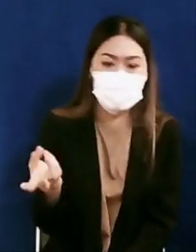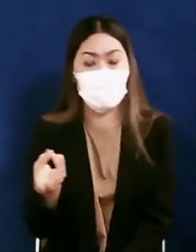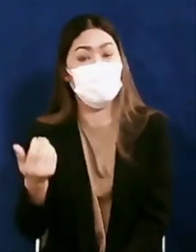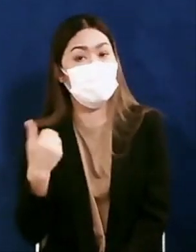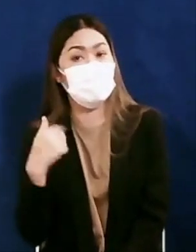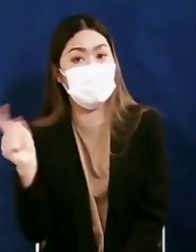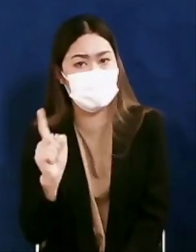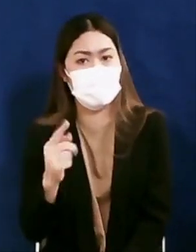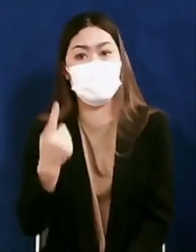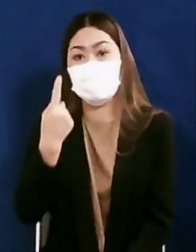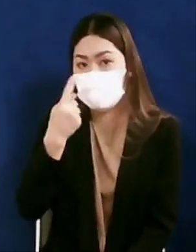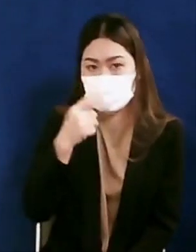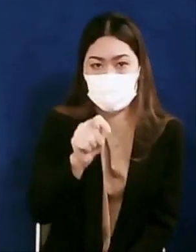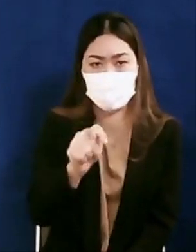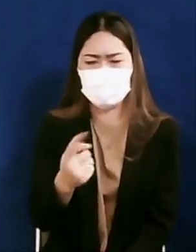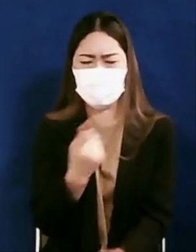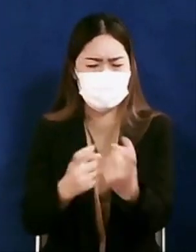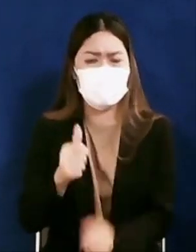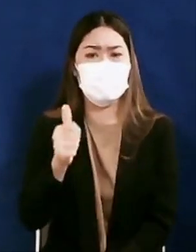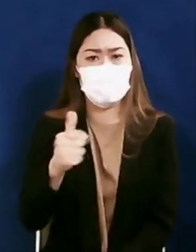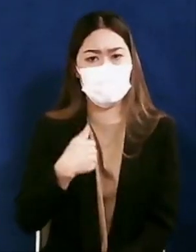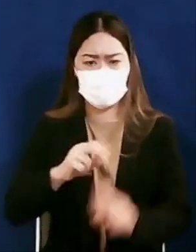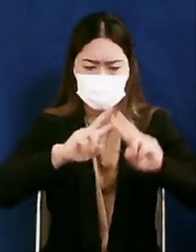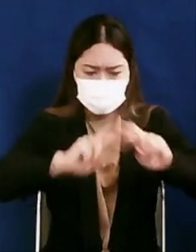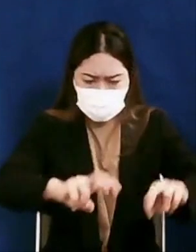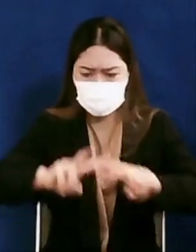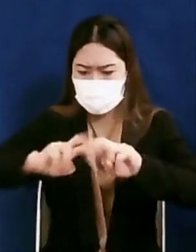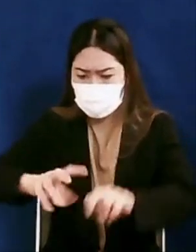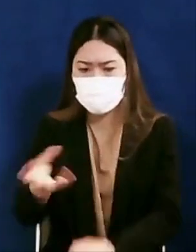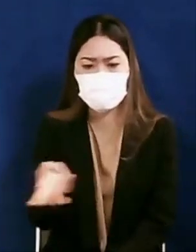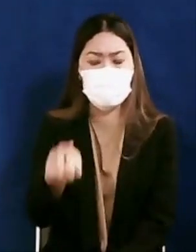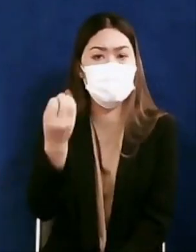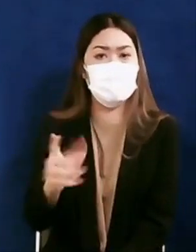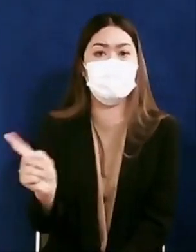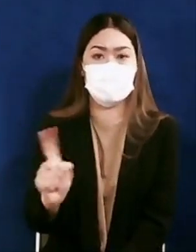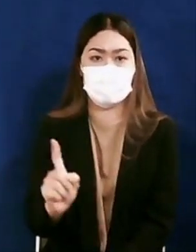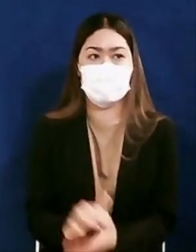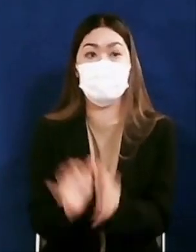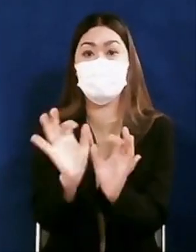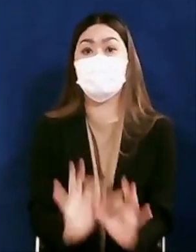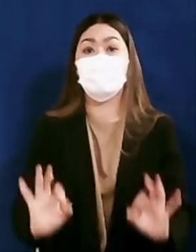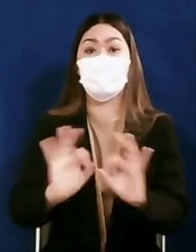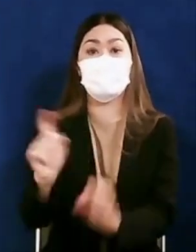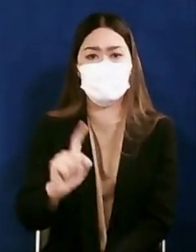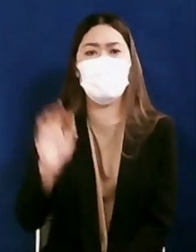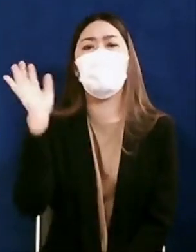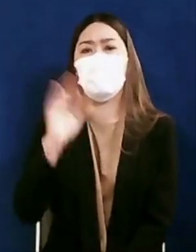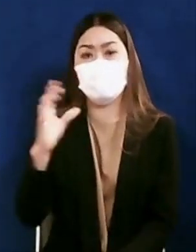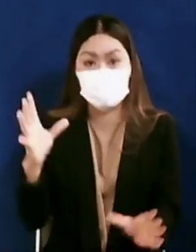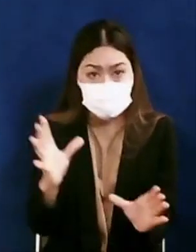นะครับเพื่อจะตอบคำถามอย่างที่ว่าเราตรวจน้อยเกินไปหรือไม่อย่างไรนะครับและที่สำคัญก็คือจะได้รู้ว่